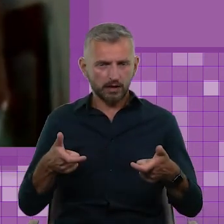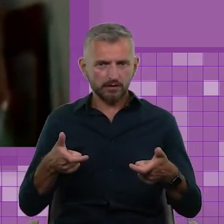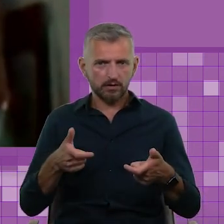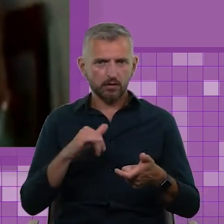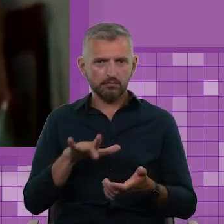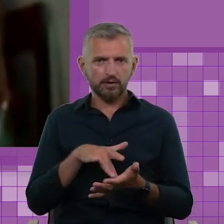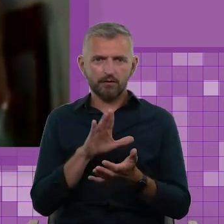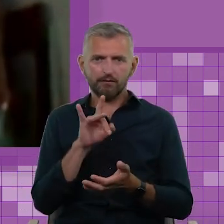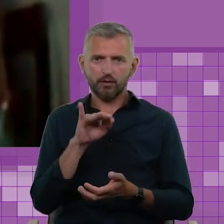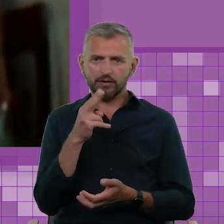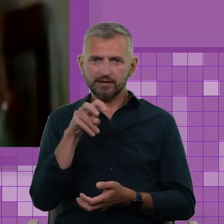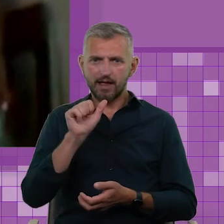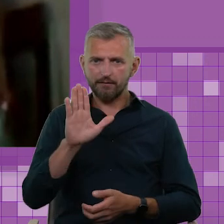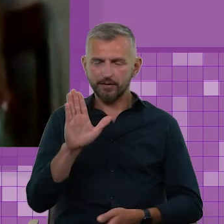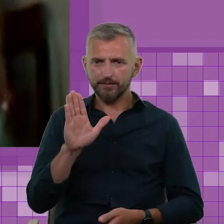у Вроцлаві,